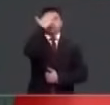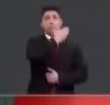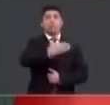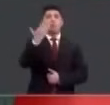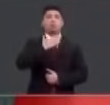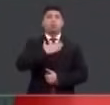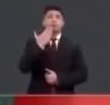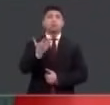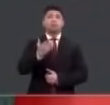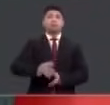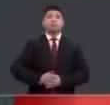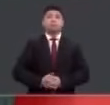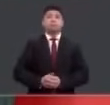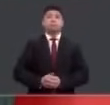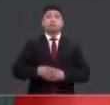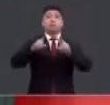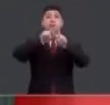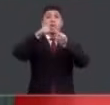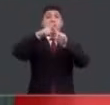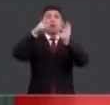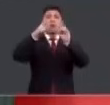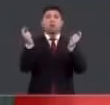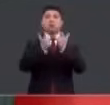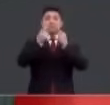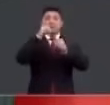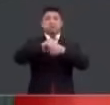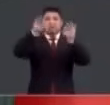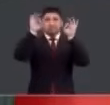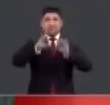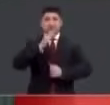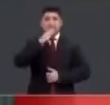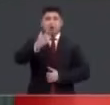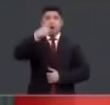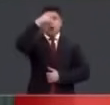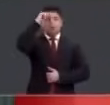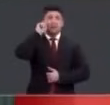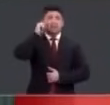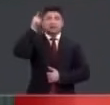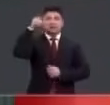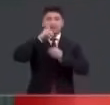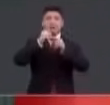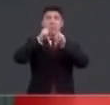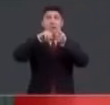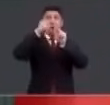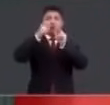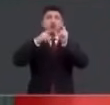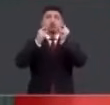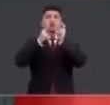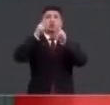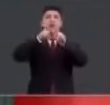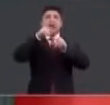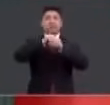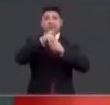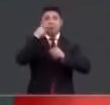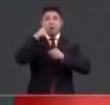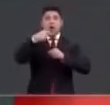εντοπίσει και να εκμεταλλευτεί κοιτάσματα φυσικού αερίου. Όλα αυτά λοιπόν τα έχει ανάγκη ο Ερντογάν, πέραν